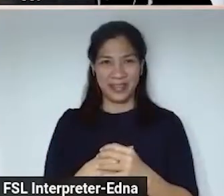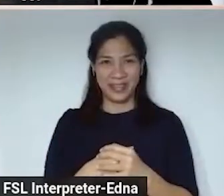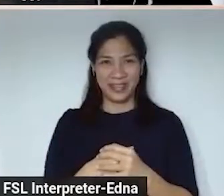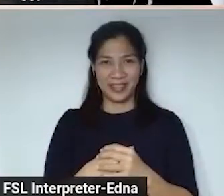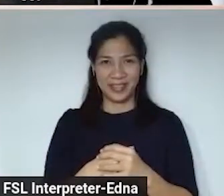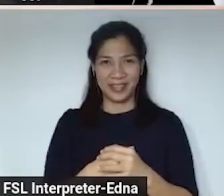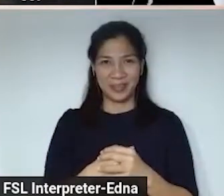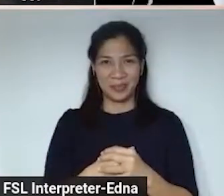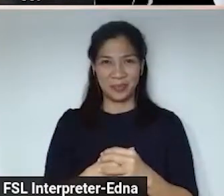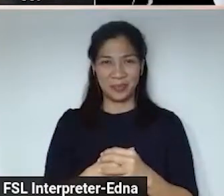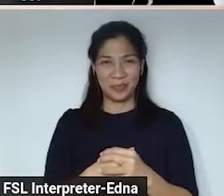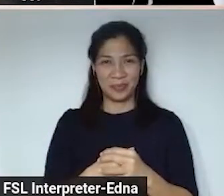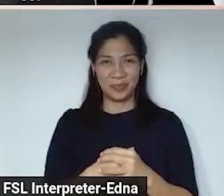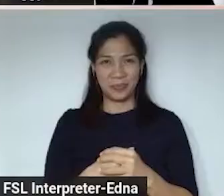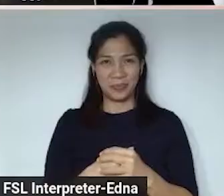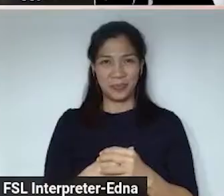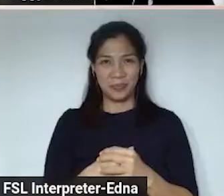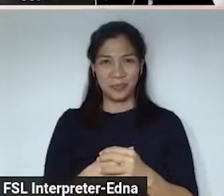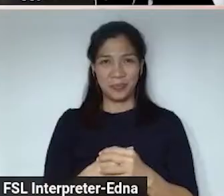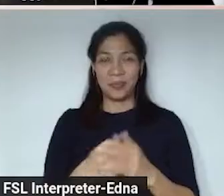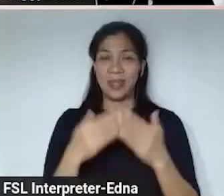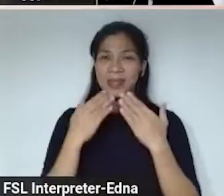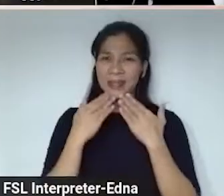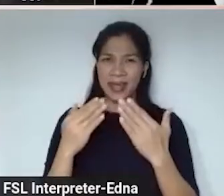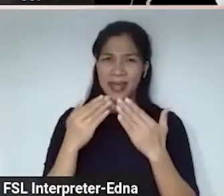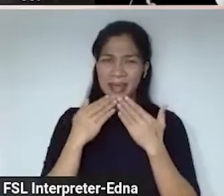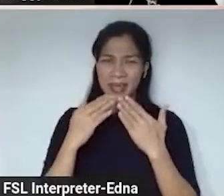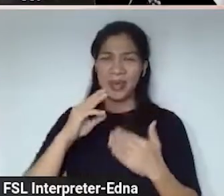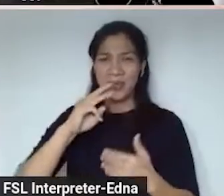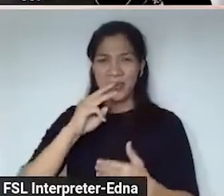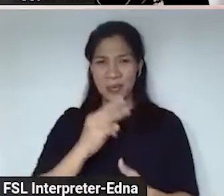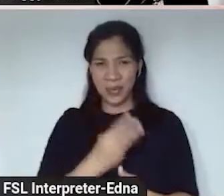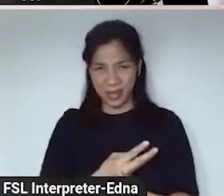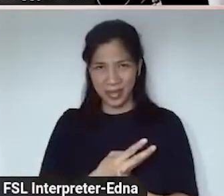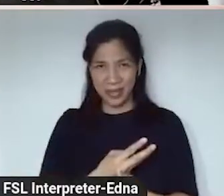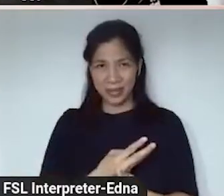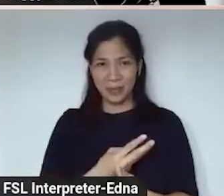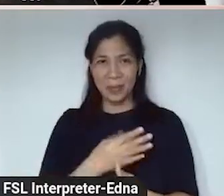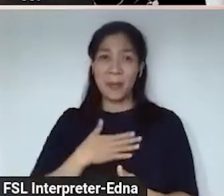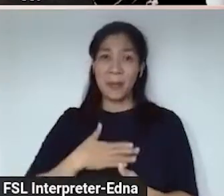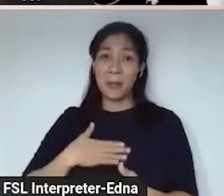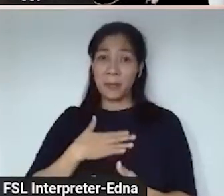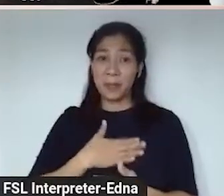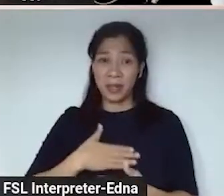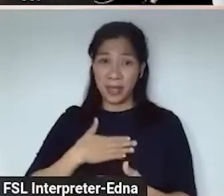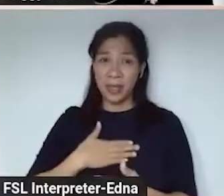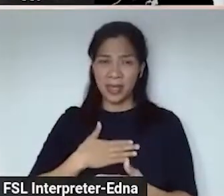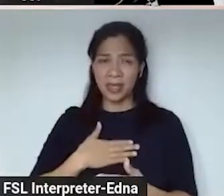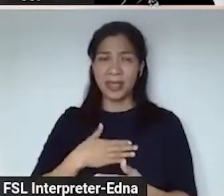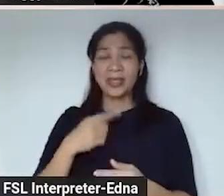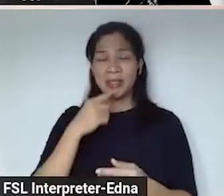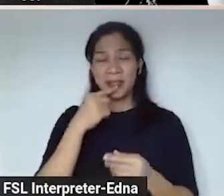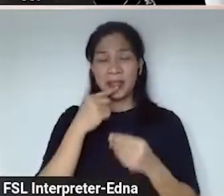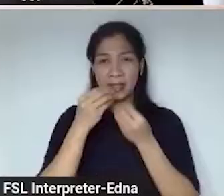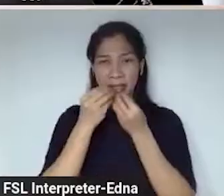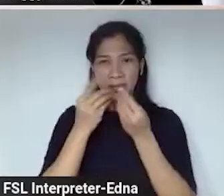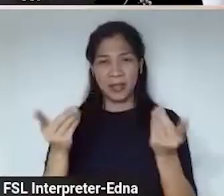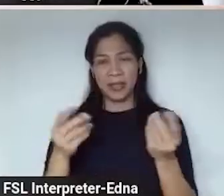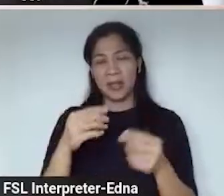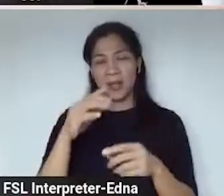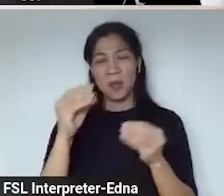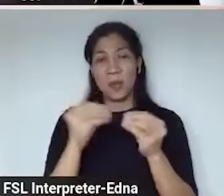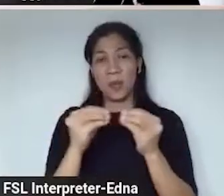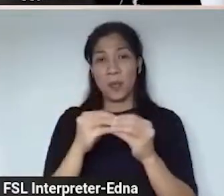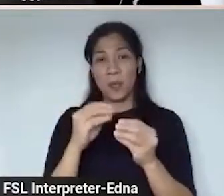Thank you po, Sir Mon. Welcome. And would you like to introduce more of yourself? What do you do?